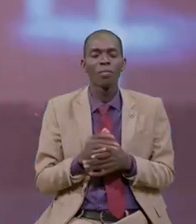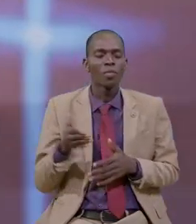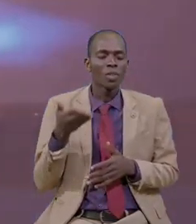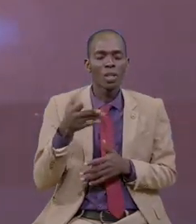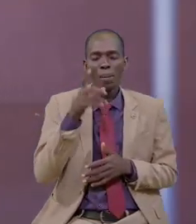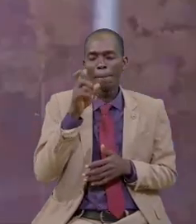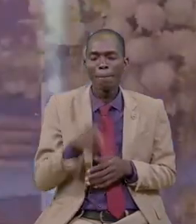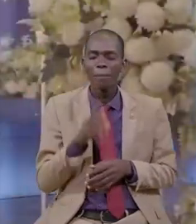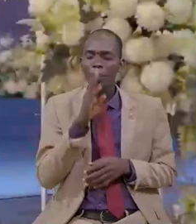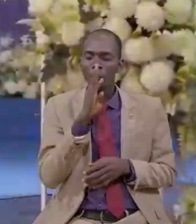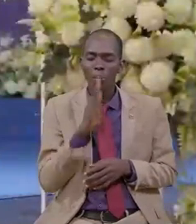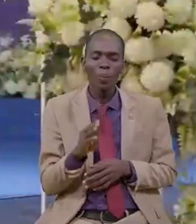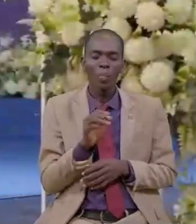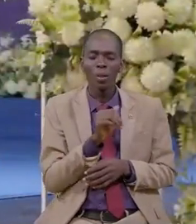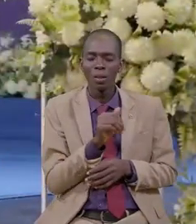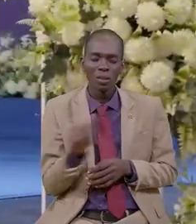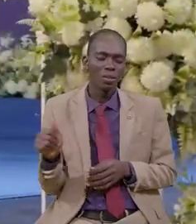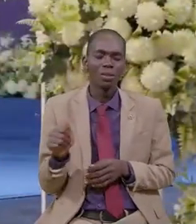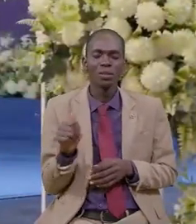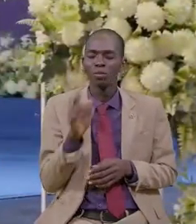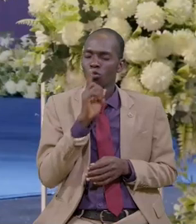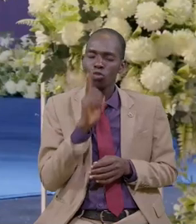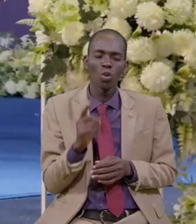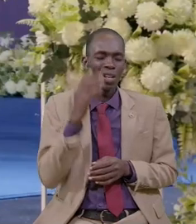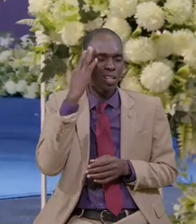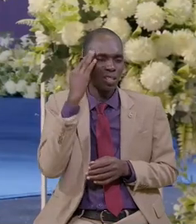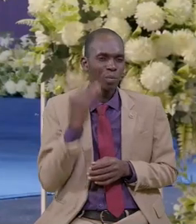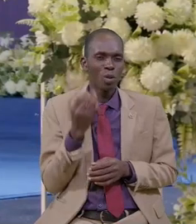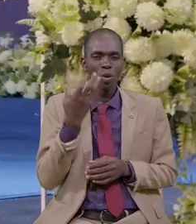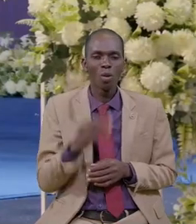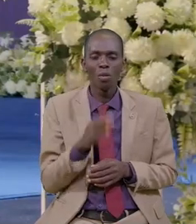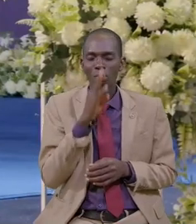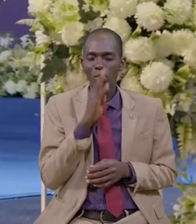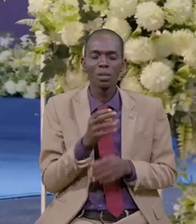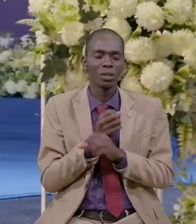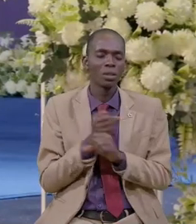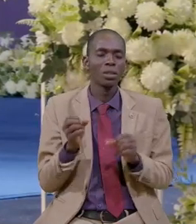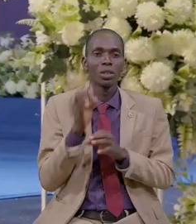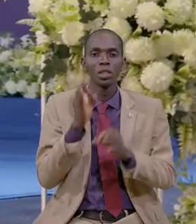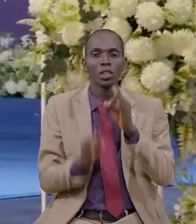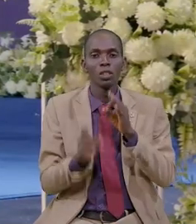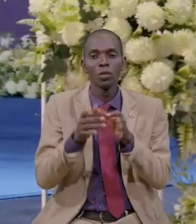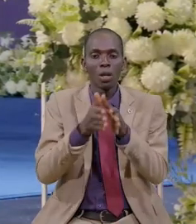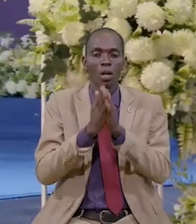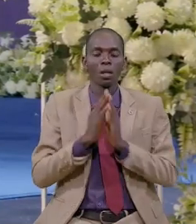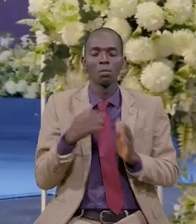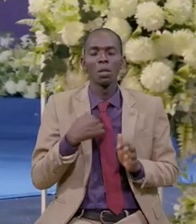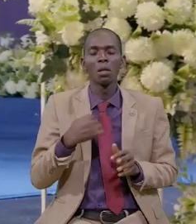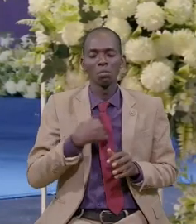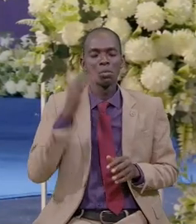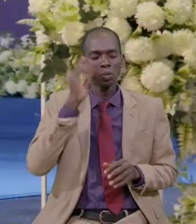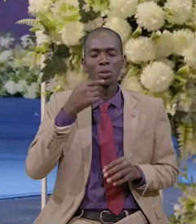faut une expérience définie de la nouvelle naissance. Si tu me demandes, je te le